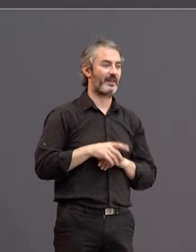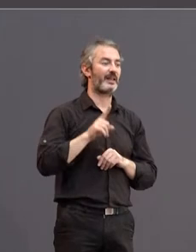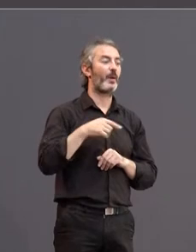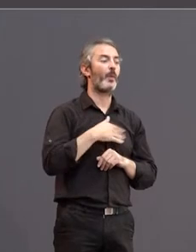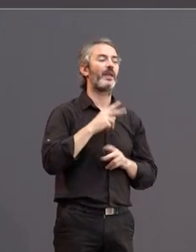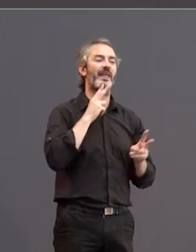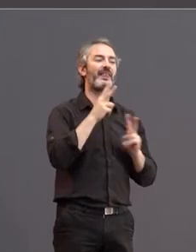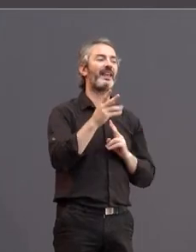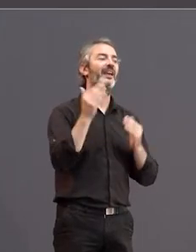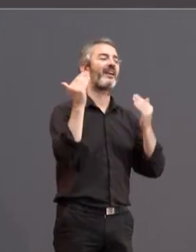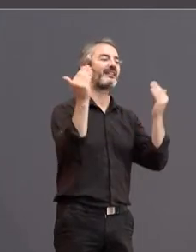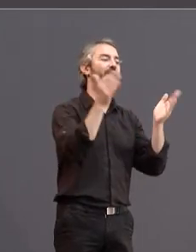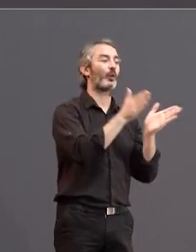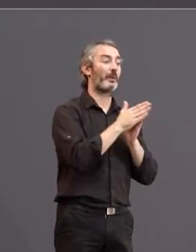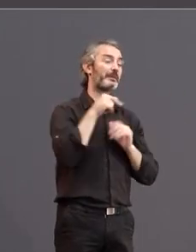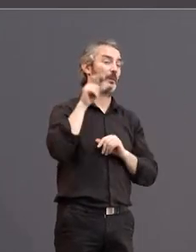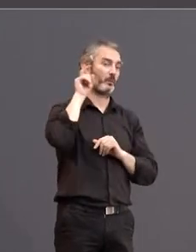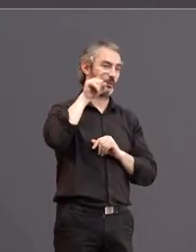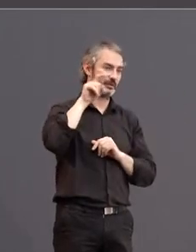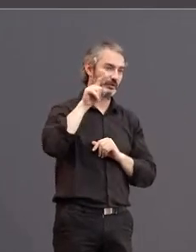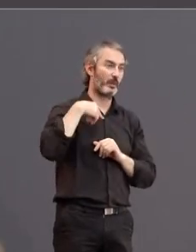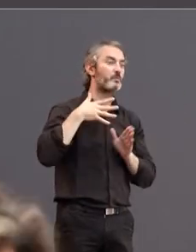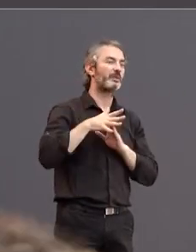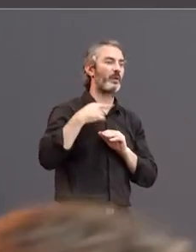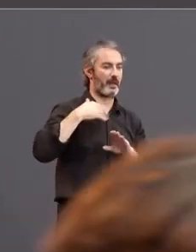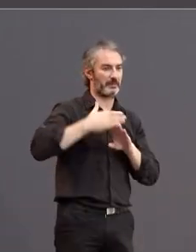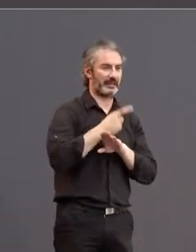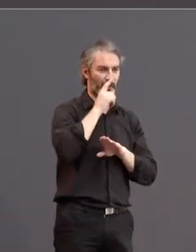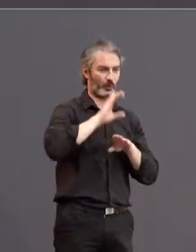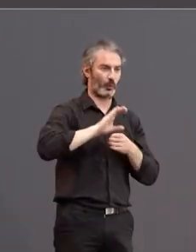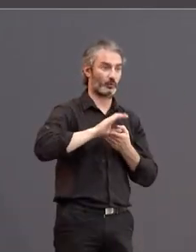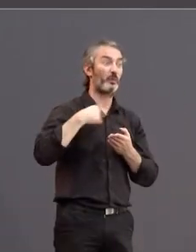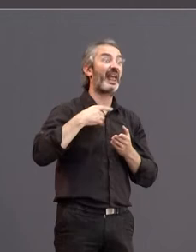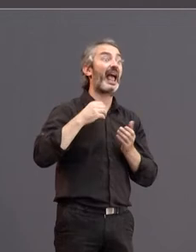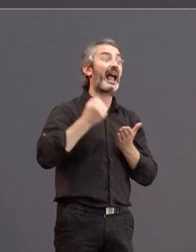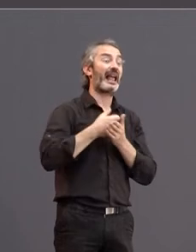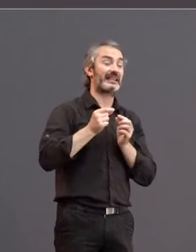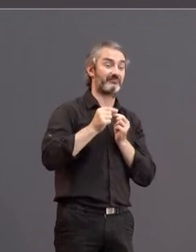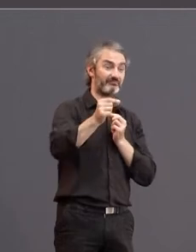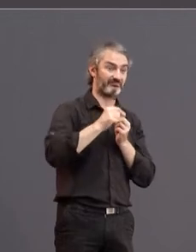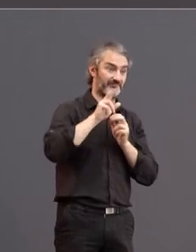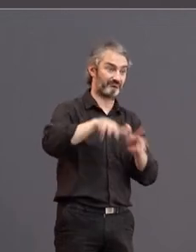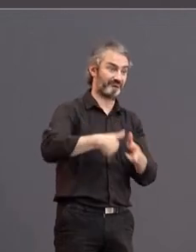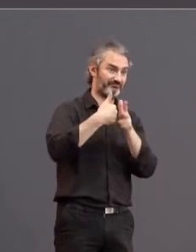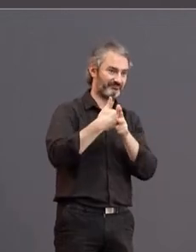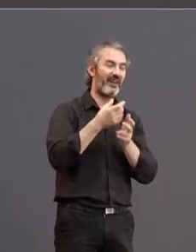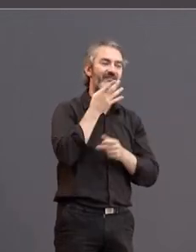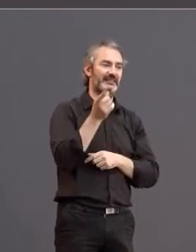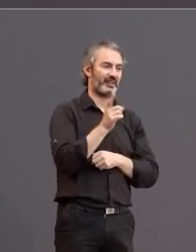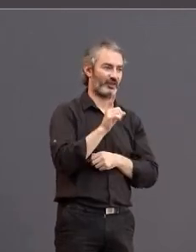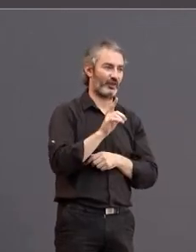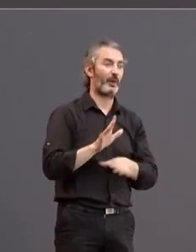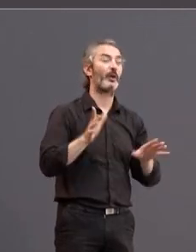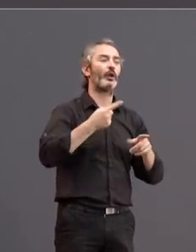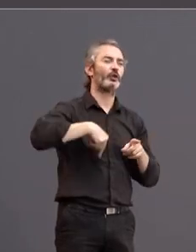aprofitar per felicitar els meus companys i professors per haver superat aquest darrer curs, ja que les classes telemàtiques i la semipresencialitat no ha estat gens fàcil, però